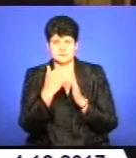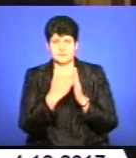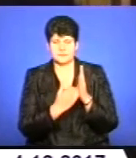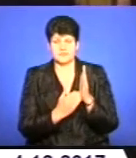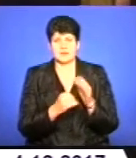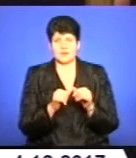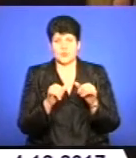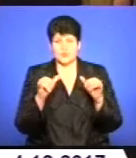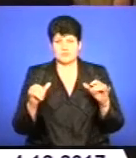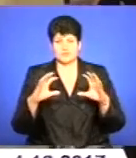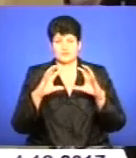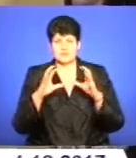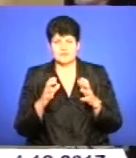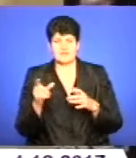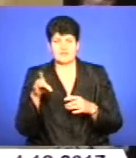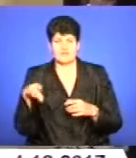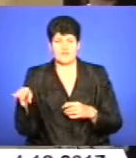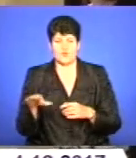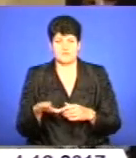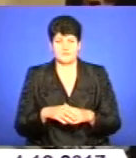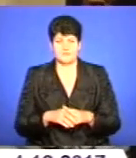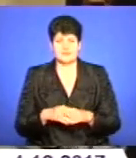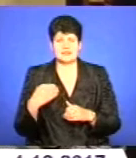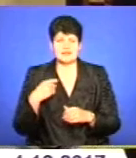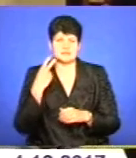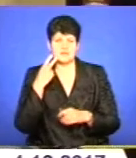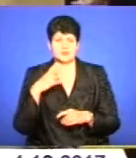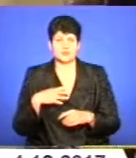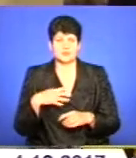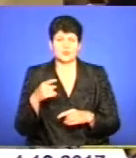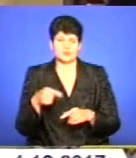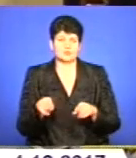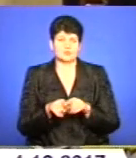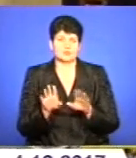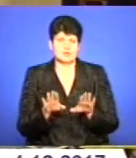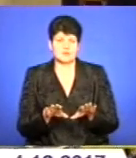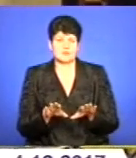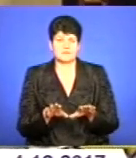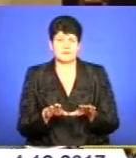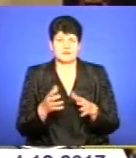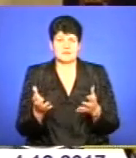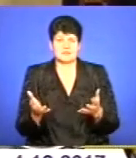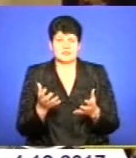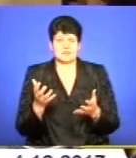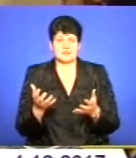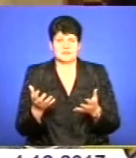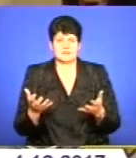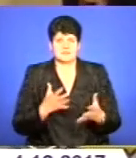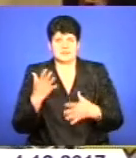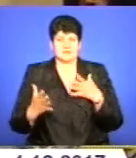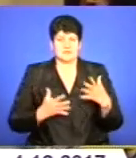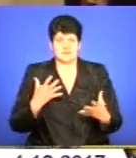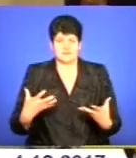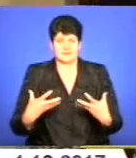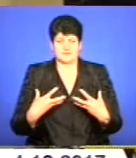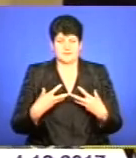в Європі і не тільки в Європі. Я від фестивалю завжди очікую одного і того ж самого – підзарядити свою батарею, яка